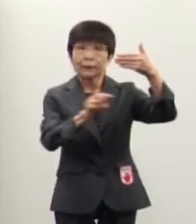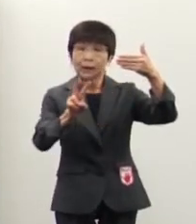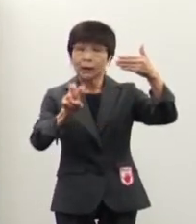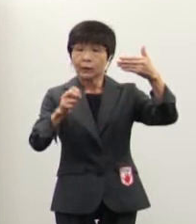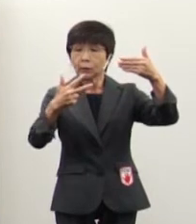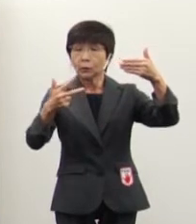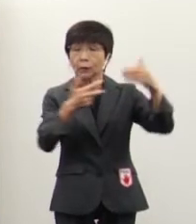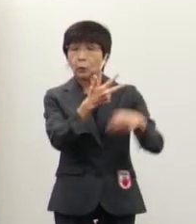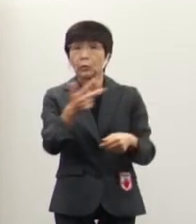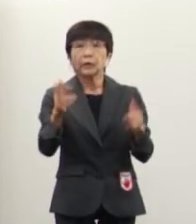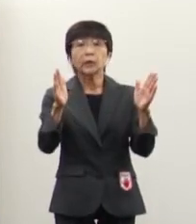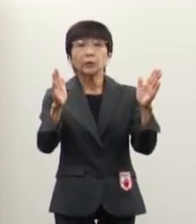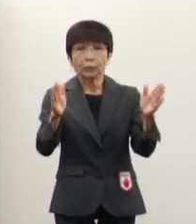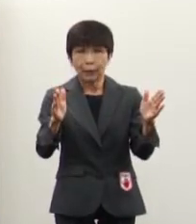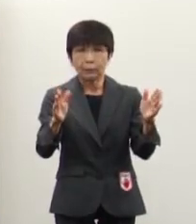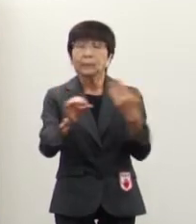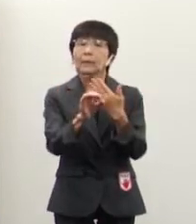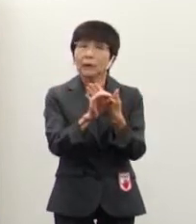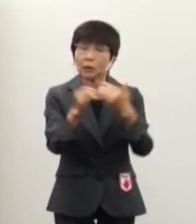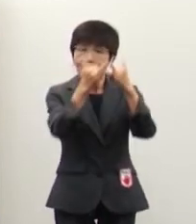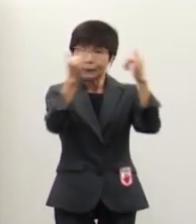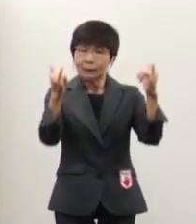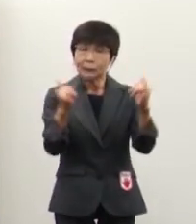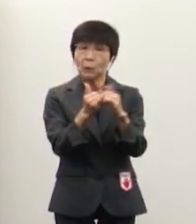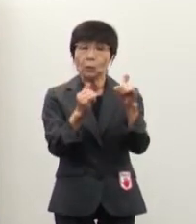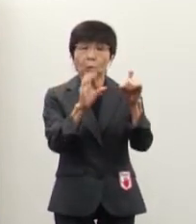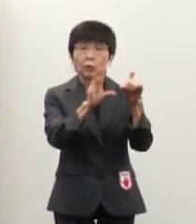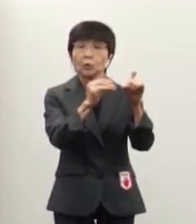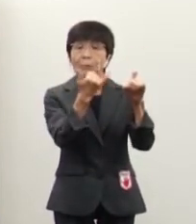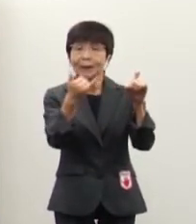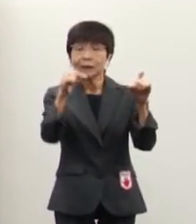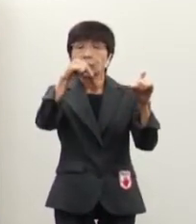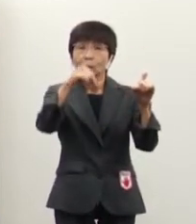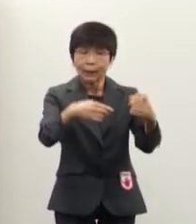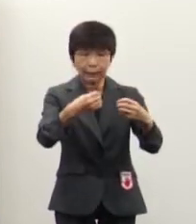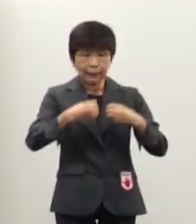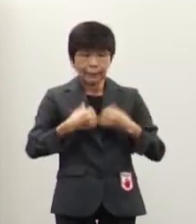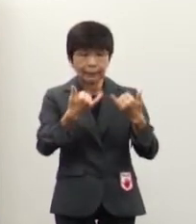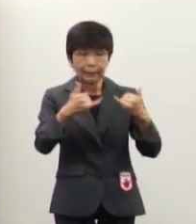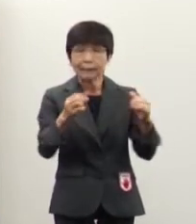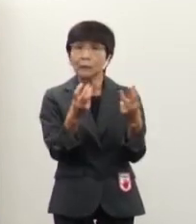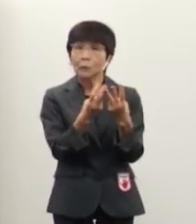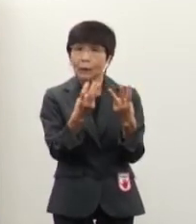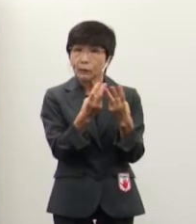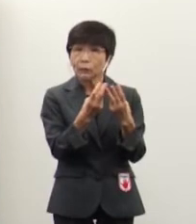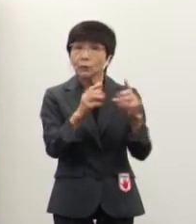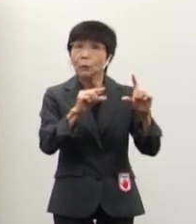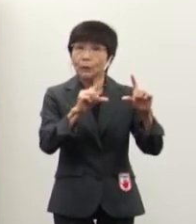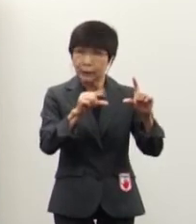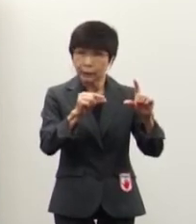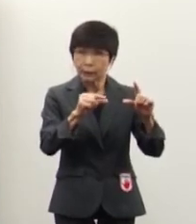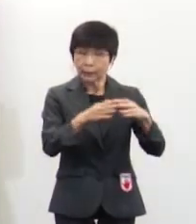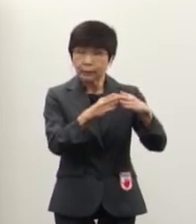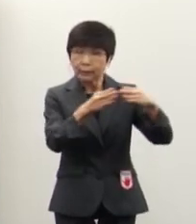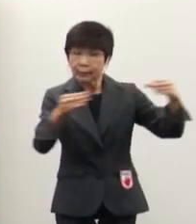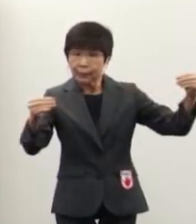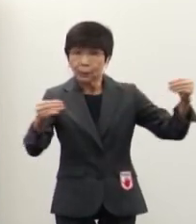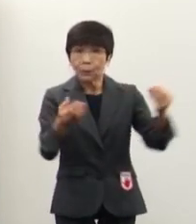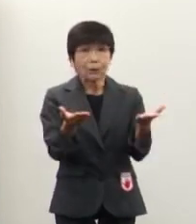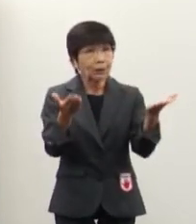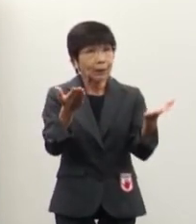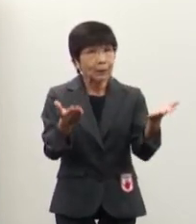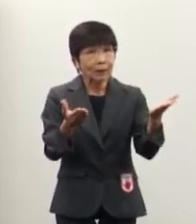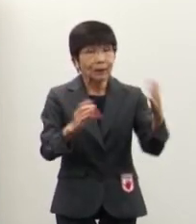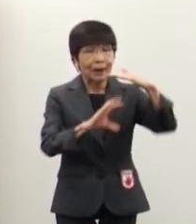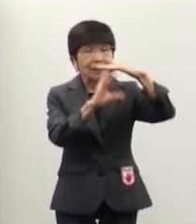におけます、人口10万人あたりの新規感染者数ですが、こちらは、都道府県の中で、山